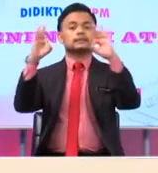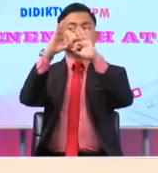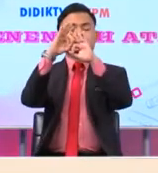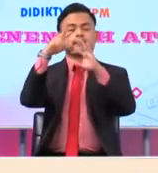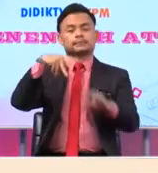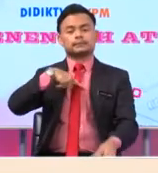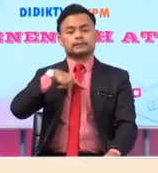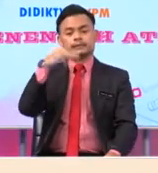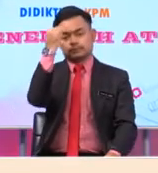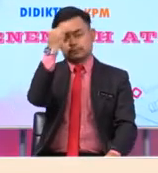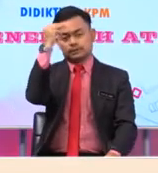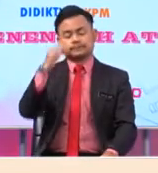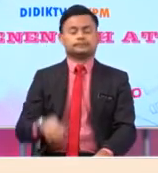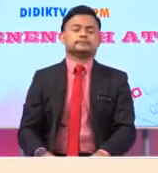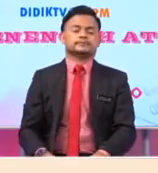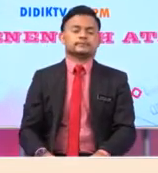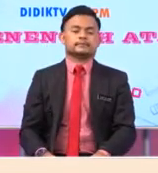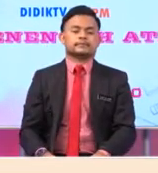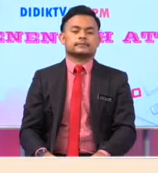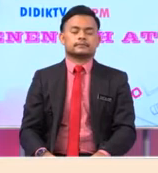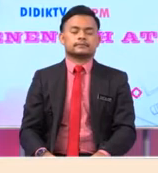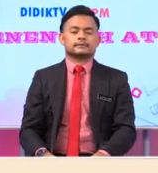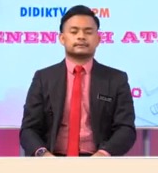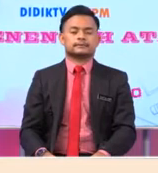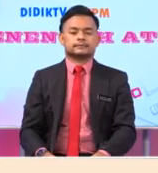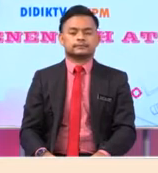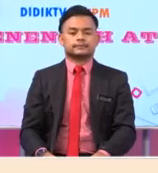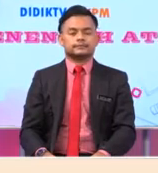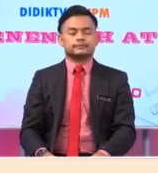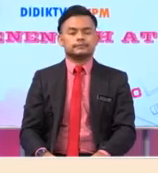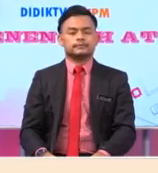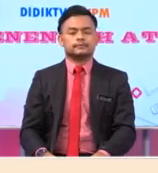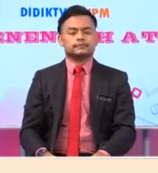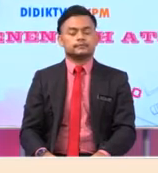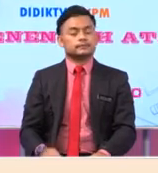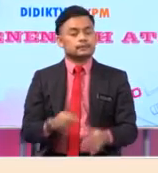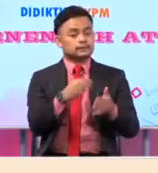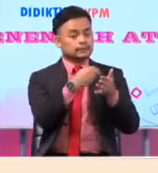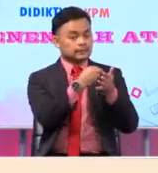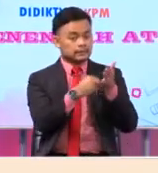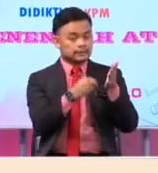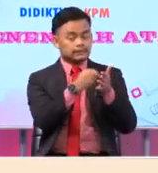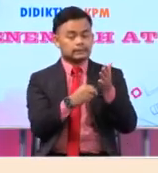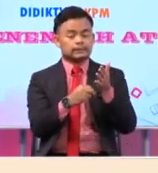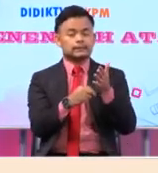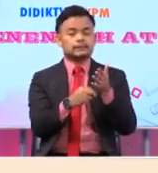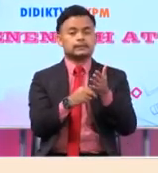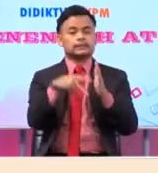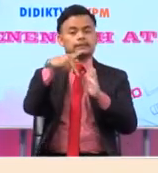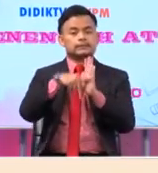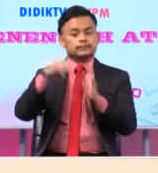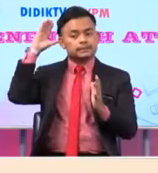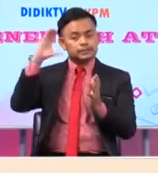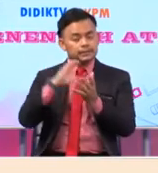oke antara cadangan nilai yang kita boleh terapkan dalam unit ini ialah yang pertama kepercayaan kepada